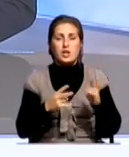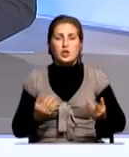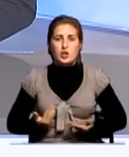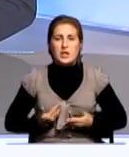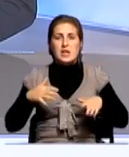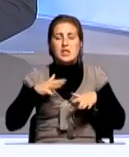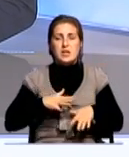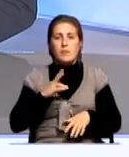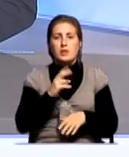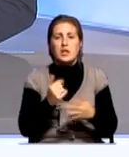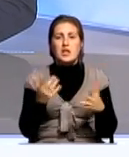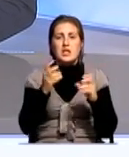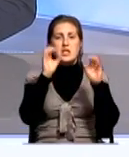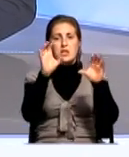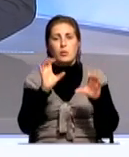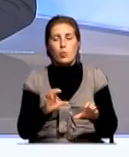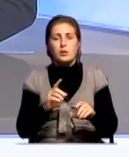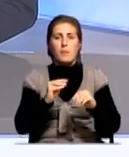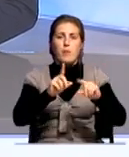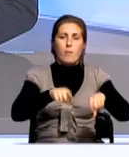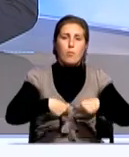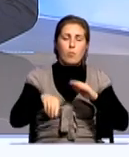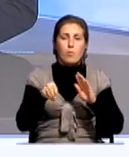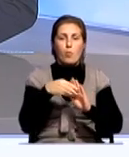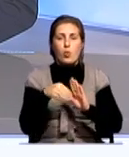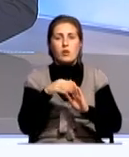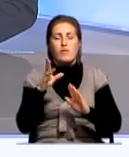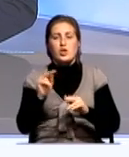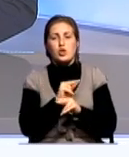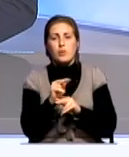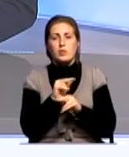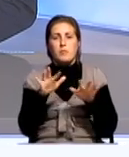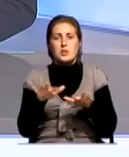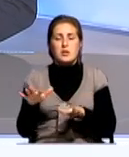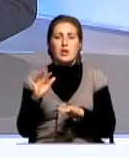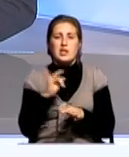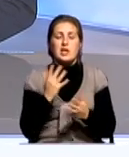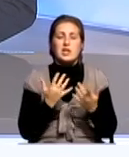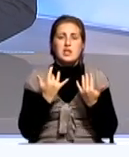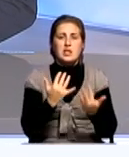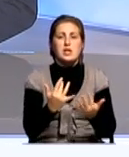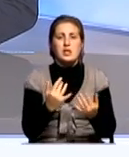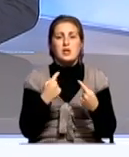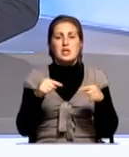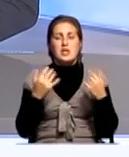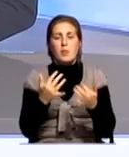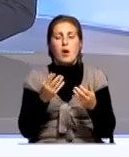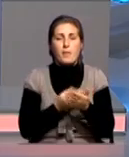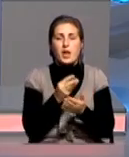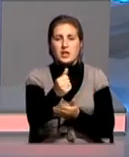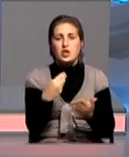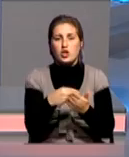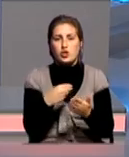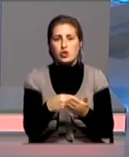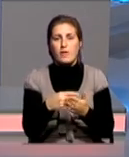Крыма на какие-то незаконные поборы в лечебных учреждениях какие-то иные требования оплаты денежных средств